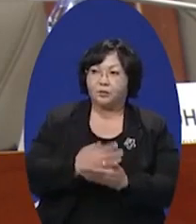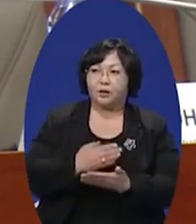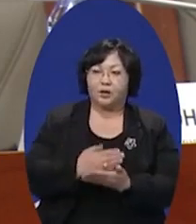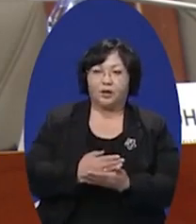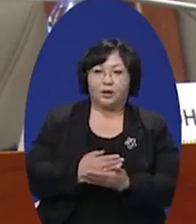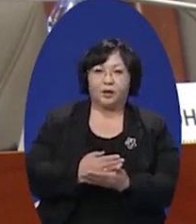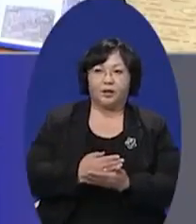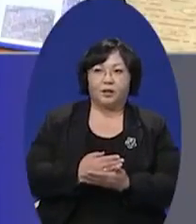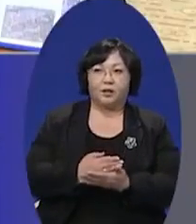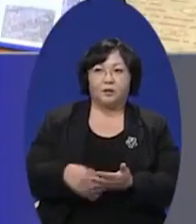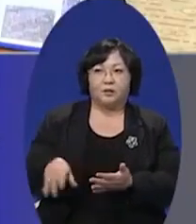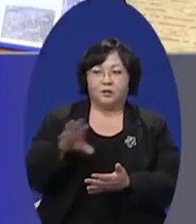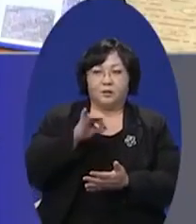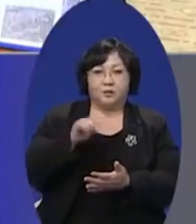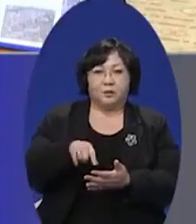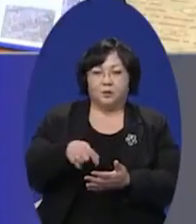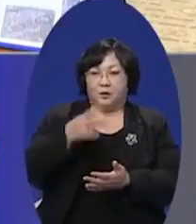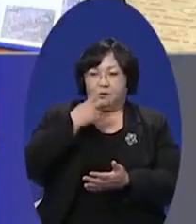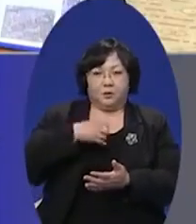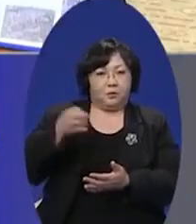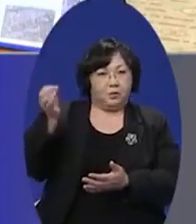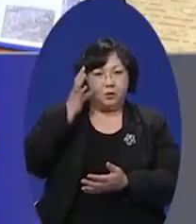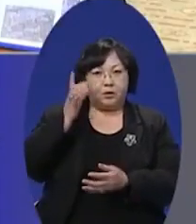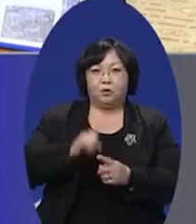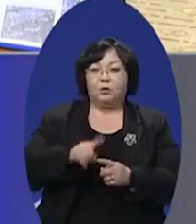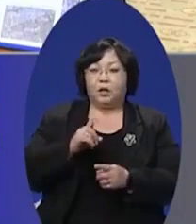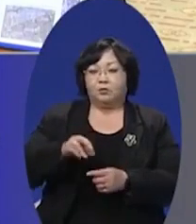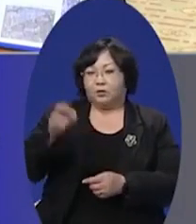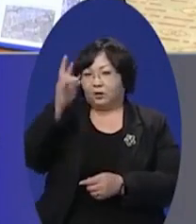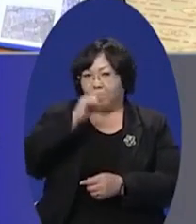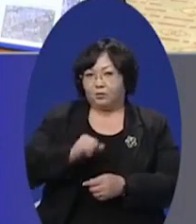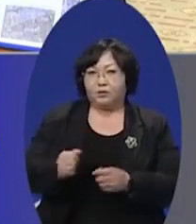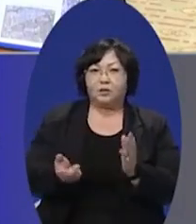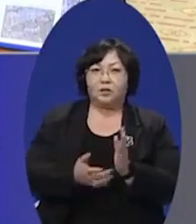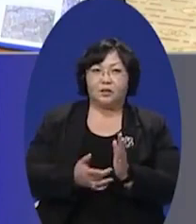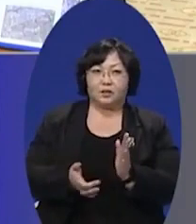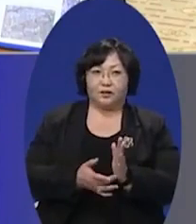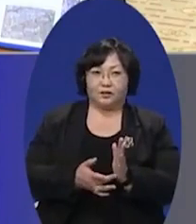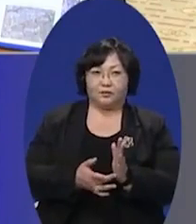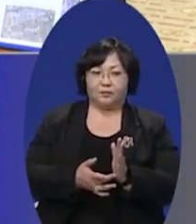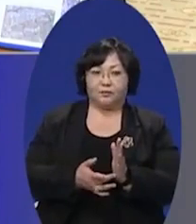вэ одоо бид нэр тэрийг чинь мэдхгүй энэ хөдөө аж ахуйн яамнаас одоо нөгөө техник